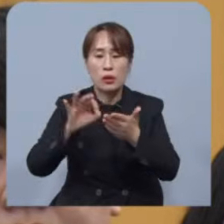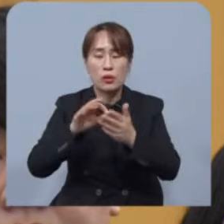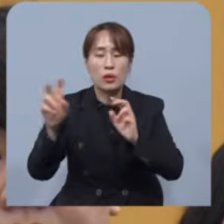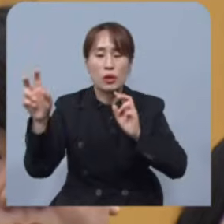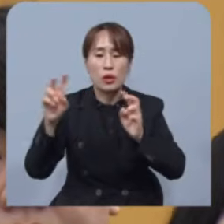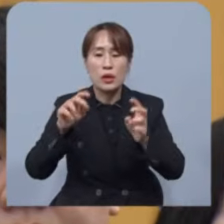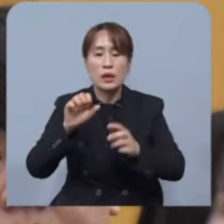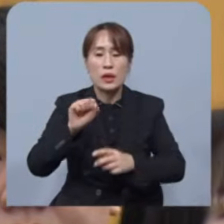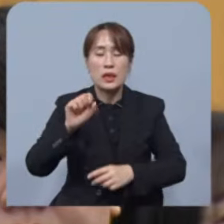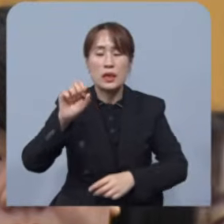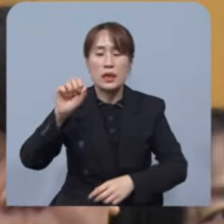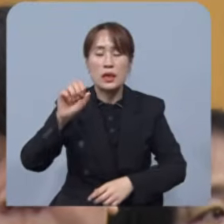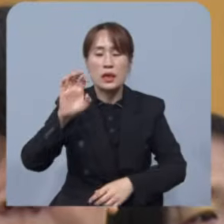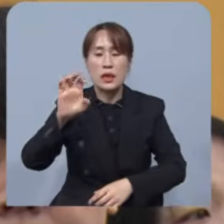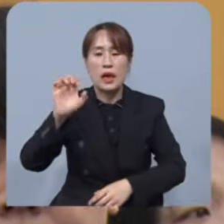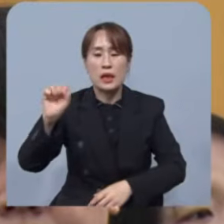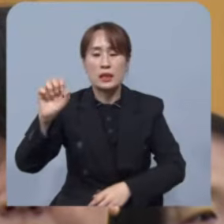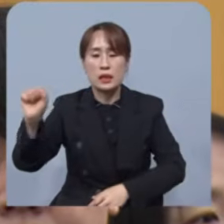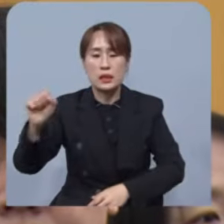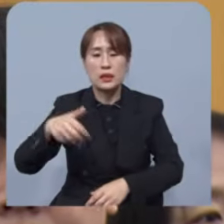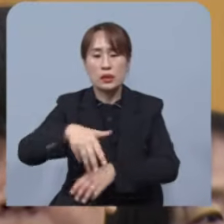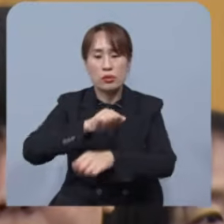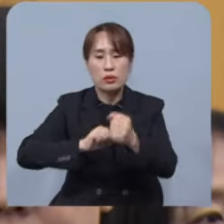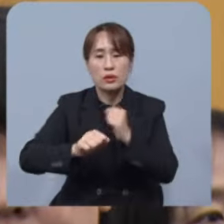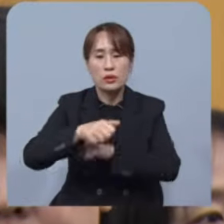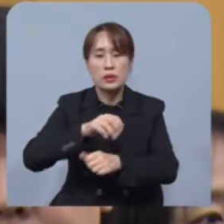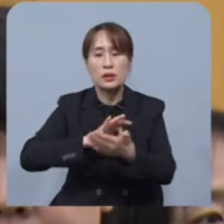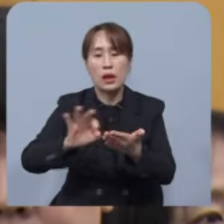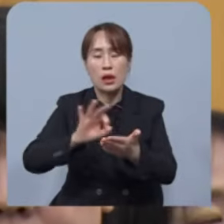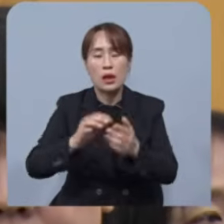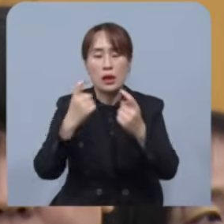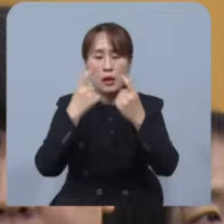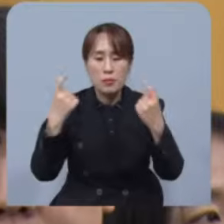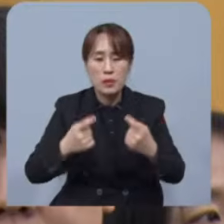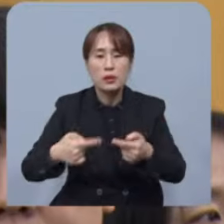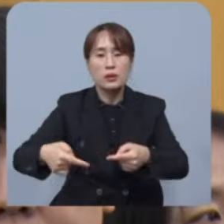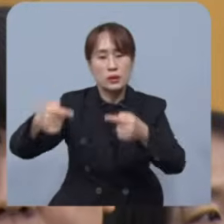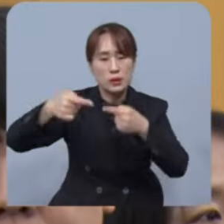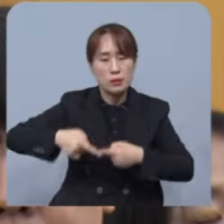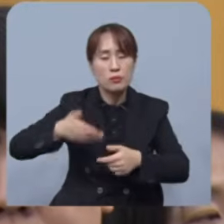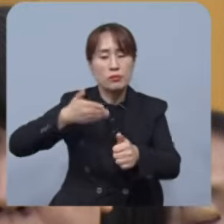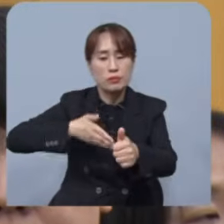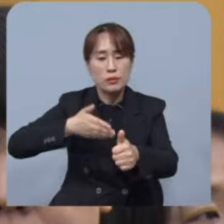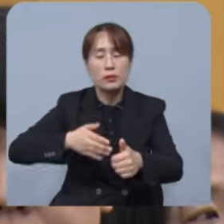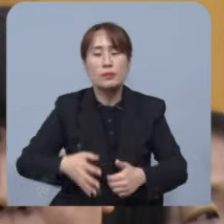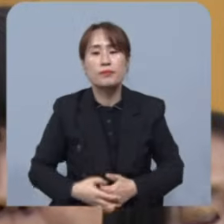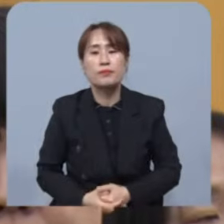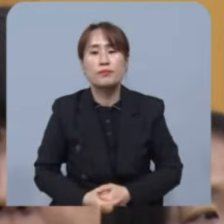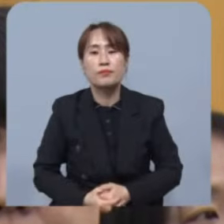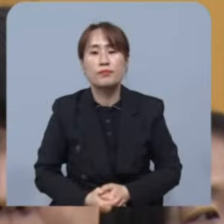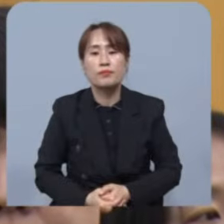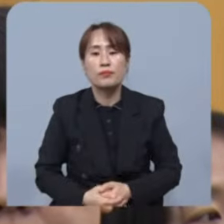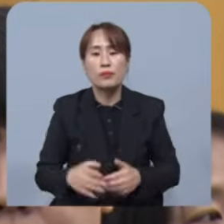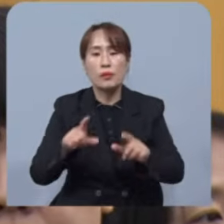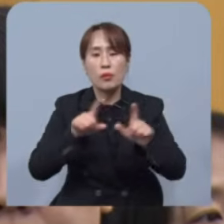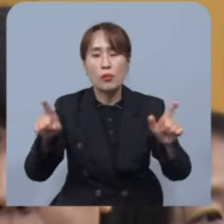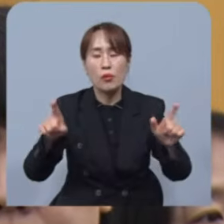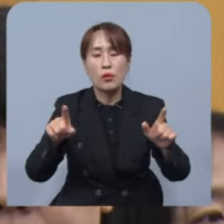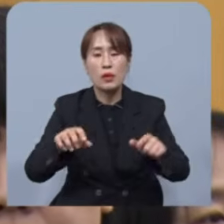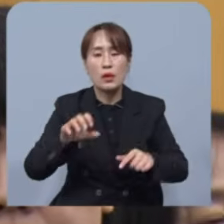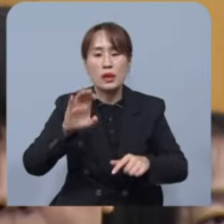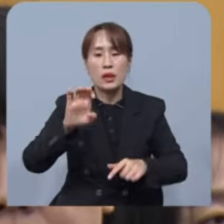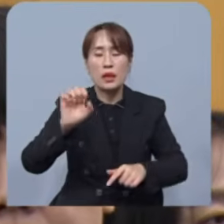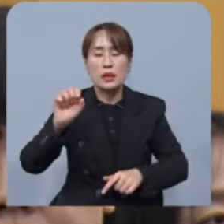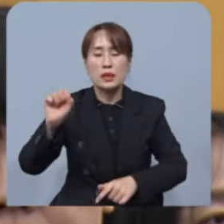설치된 ESS를 적극적으로 활용하고 민간의 참여를 유도하고자 합니다. 기존에 설치된